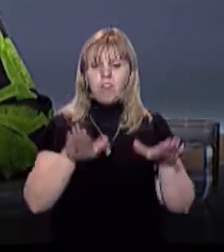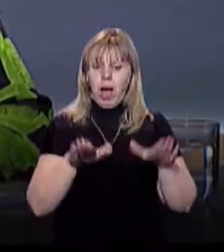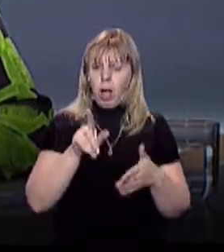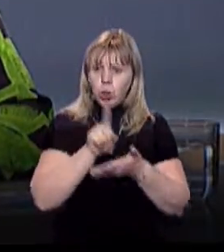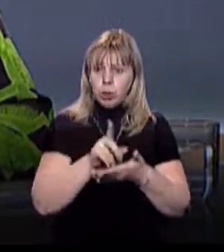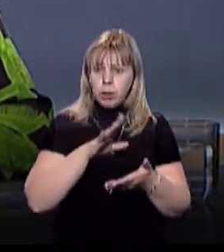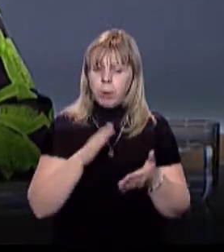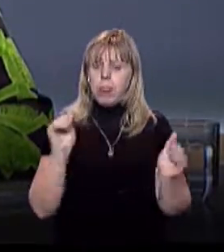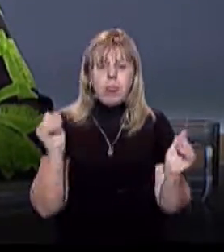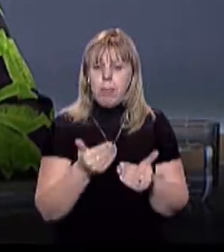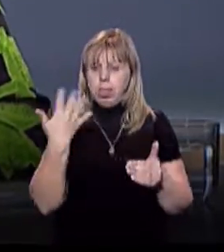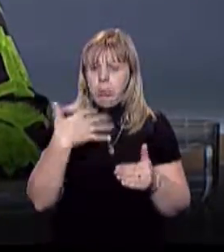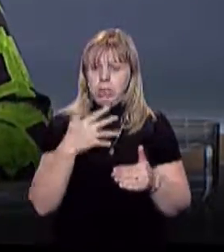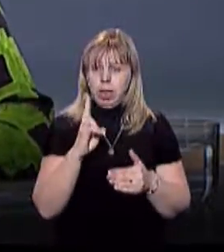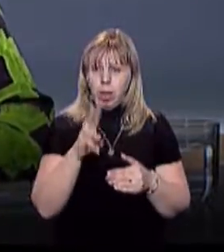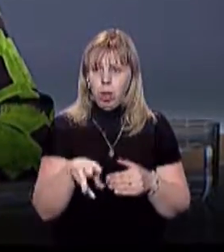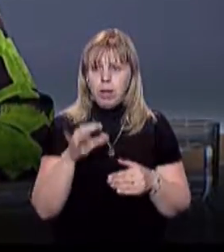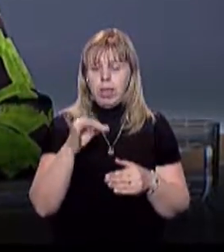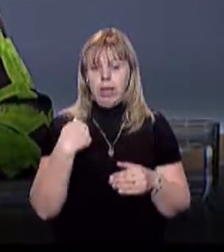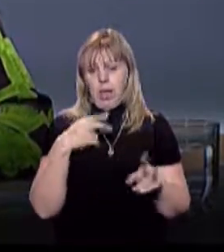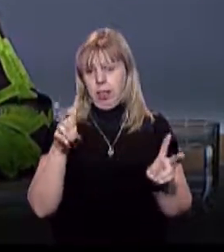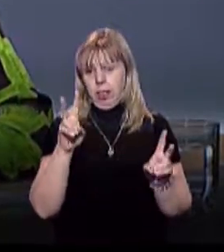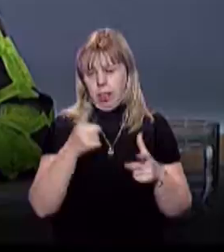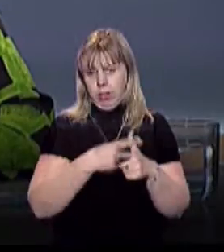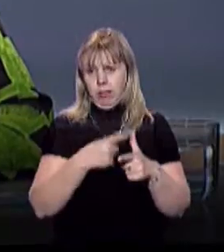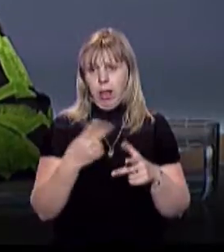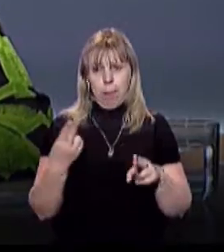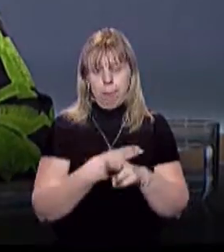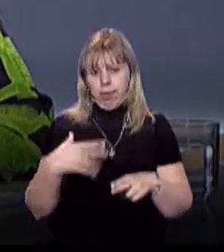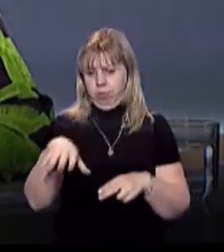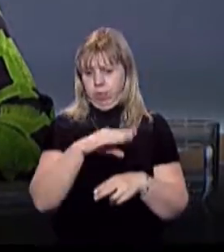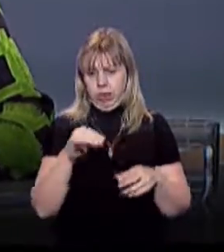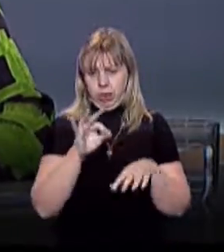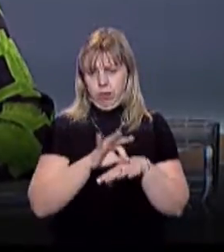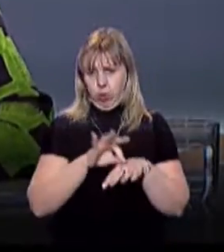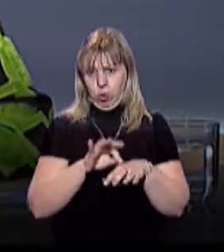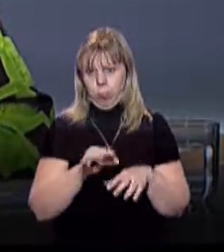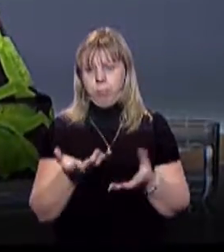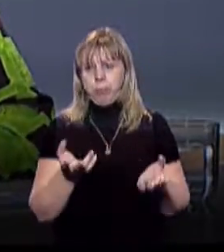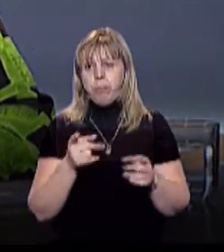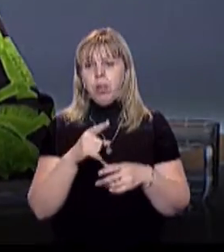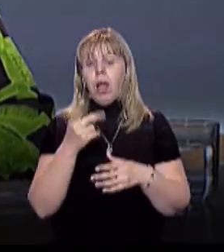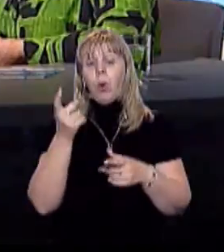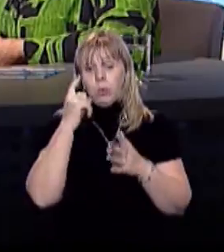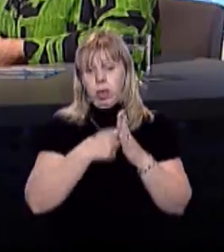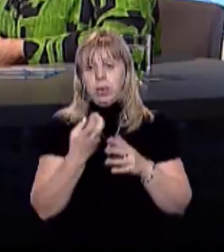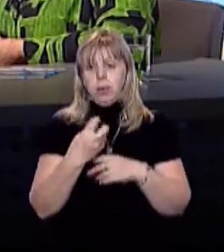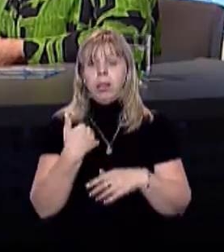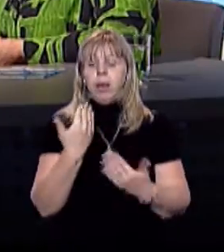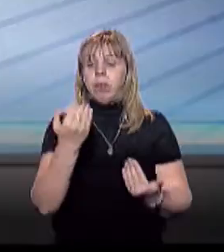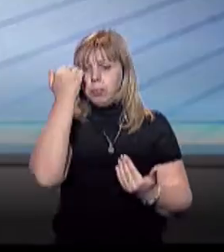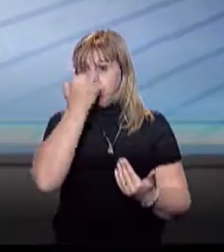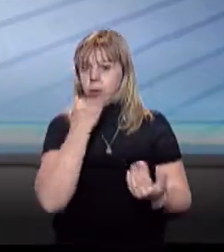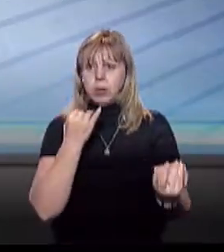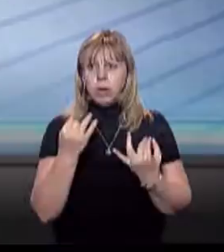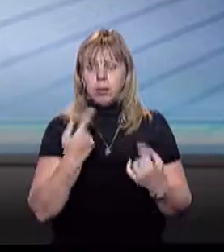бути не менше 50 кілограм. І я назвала без абсолютних протипоказів. Ми з радістю приймемо. Я вам дякую за